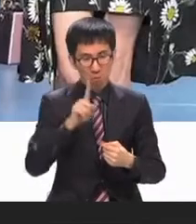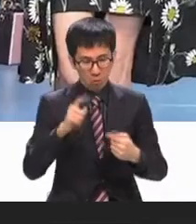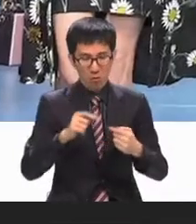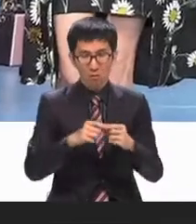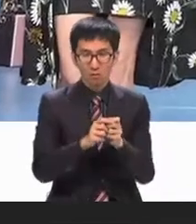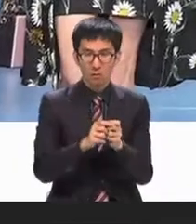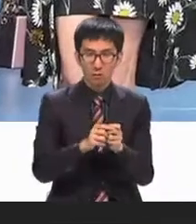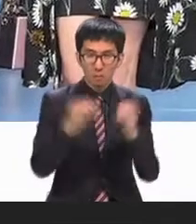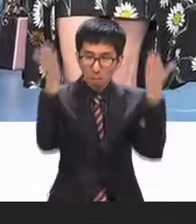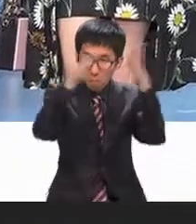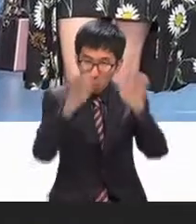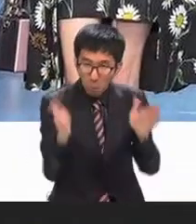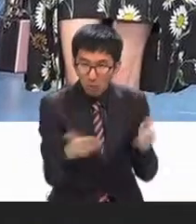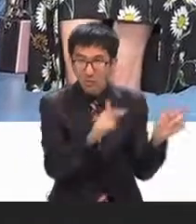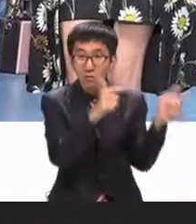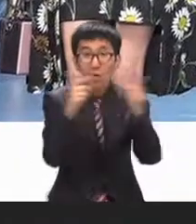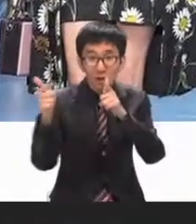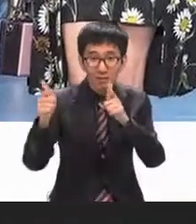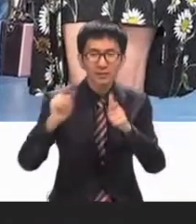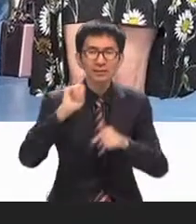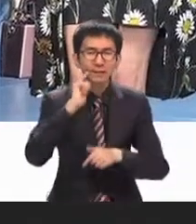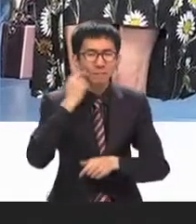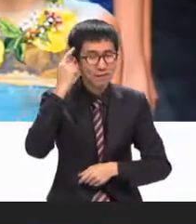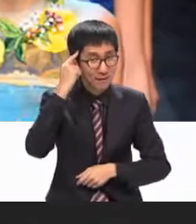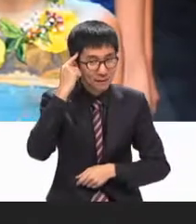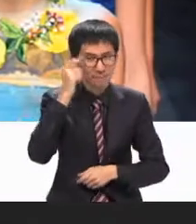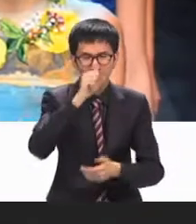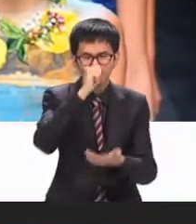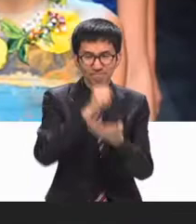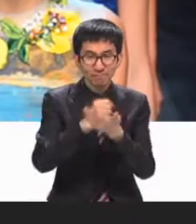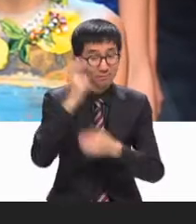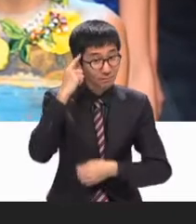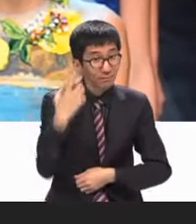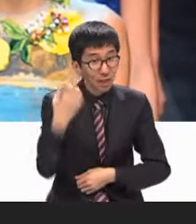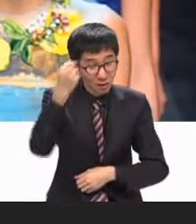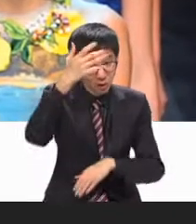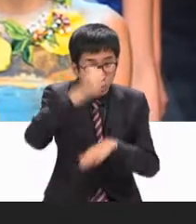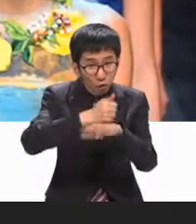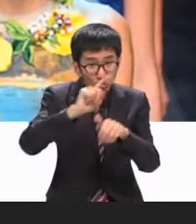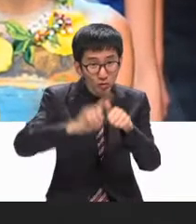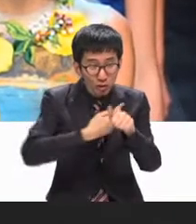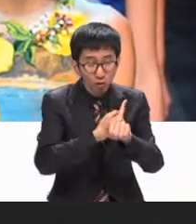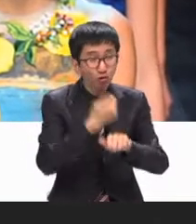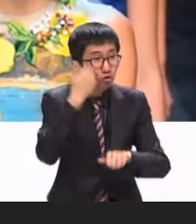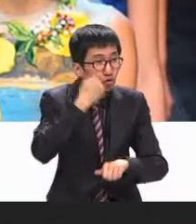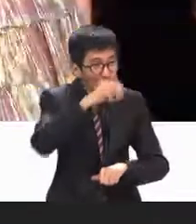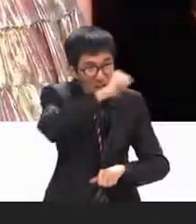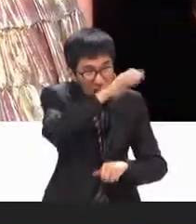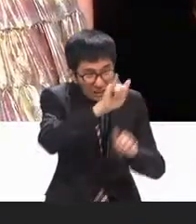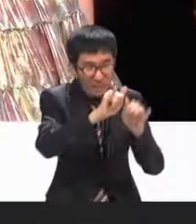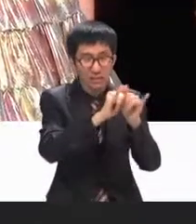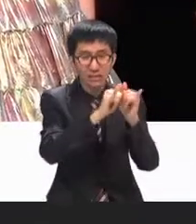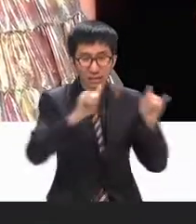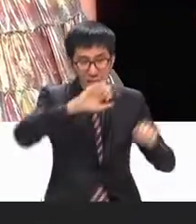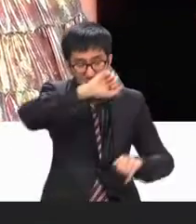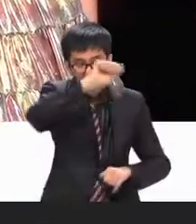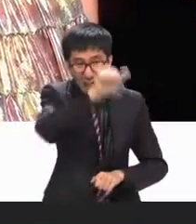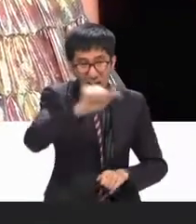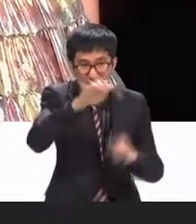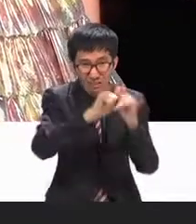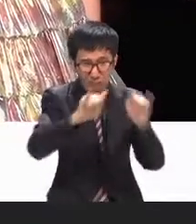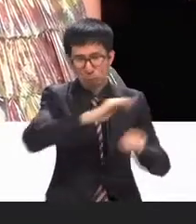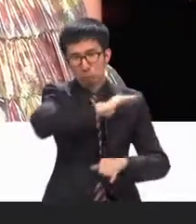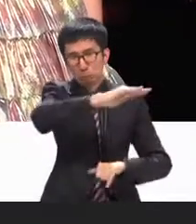아름다움의 젊 다리 다음에 아 붓다 정해져 있기 때문에 그렇지 않은 인종의 모습들은 오답이 되는 겁니다 그럼 이런 식의